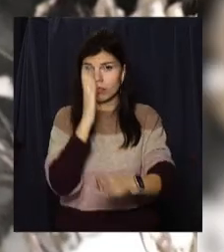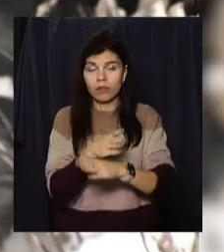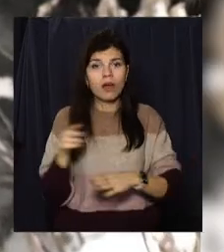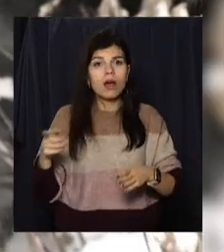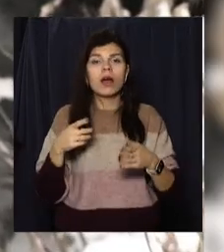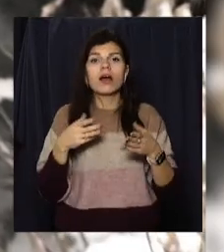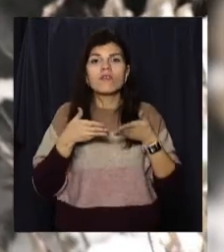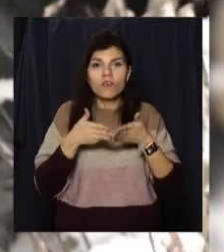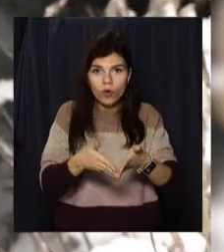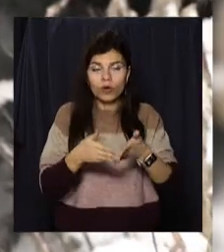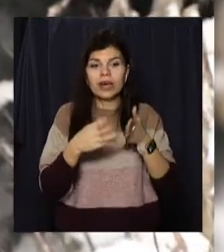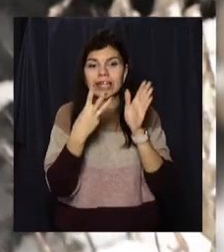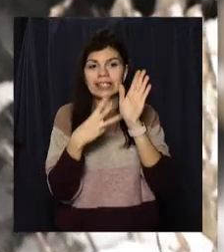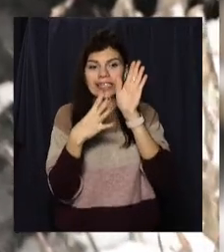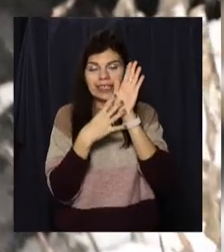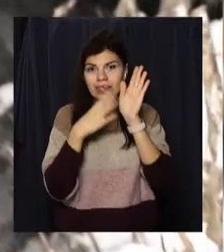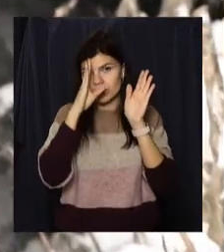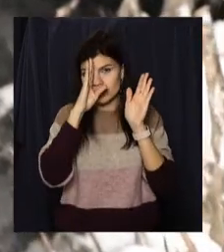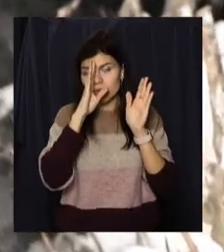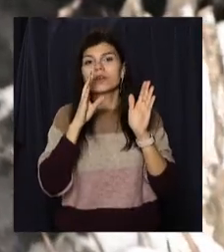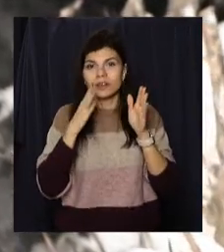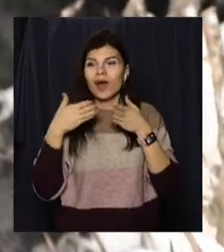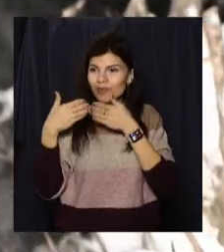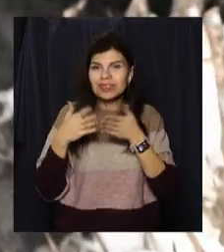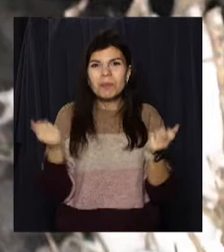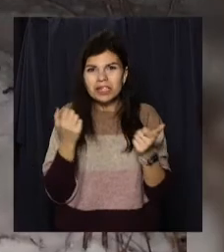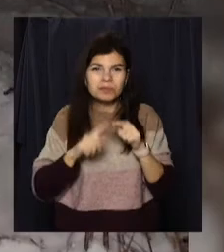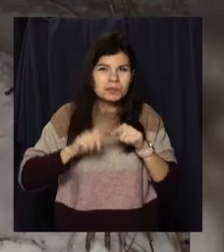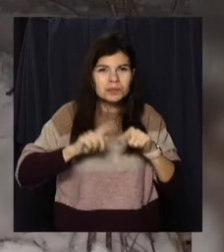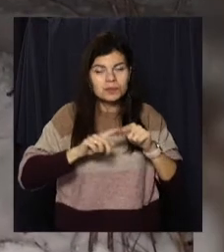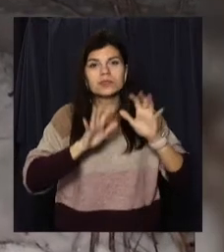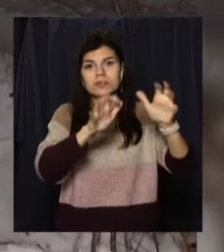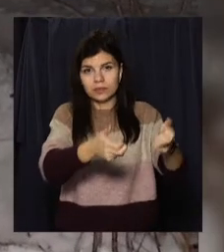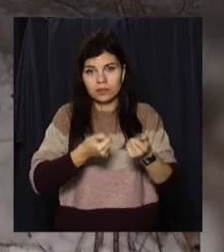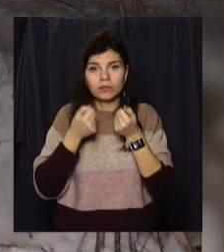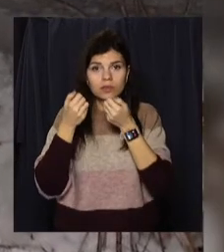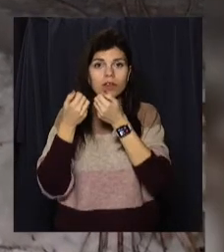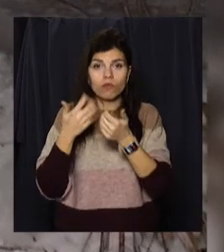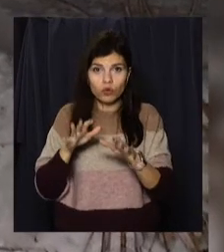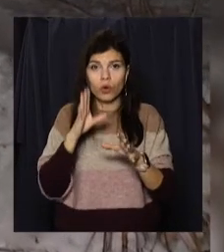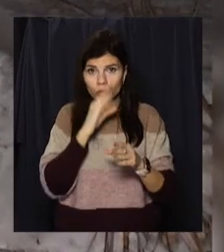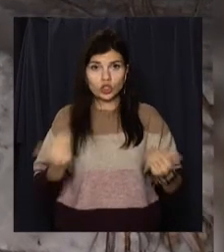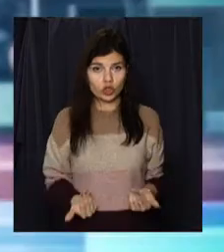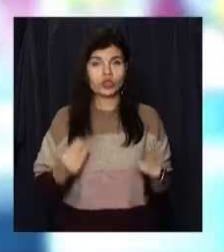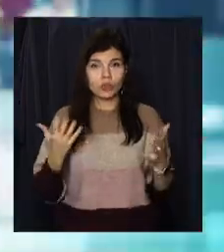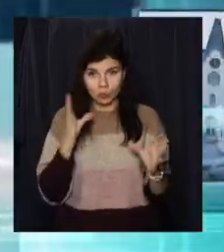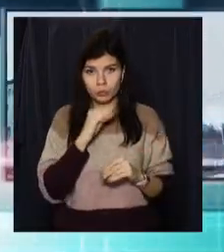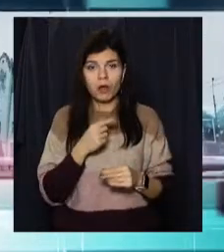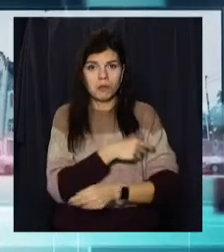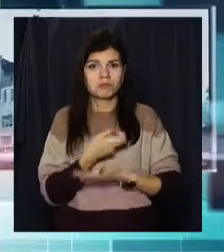та мотузок 39-річного чоловіка доправили на берег. Від госпіталізації він відмовився.